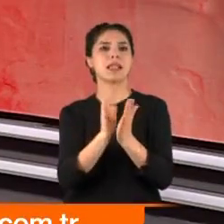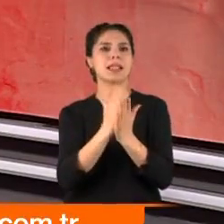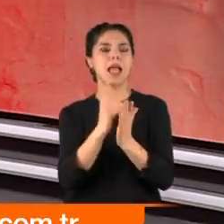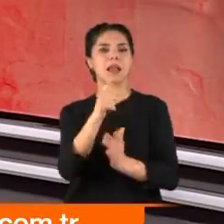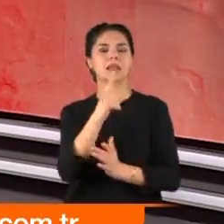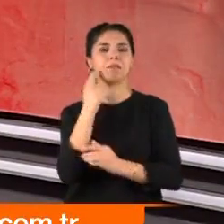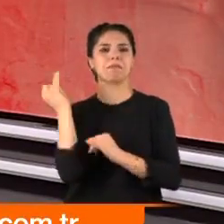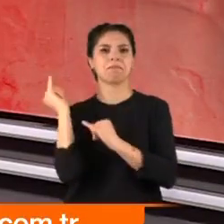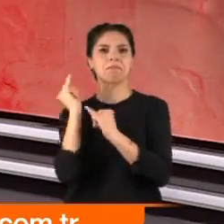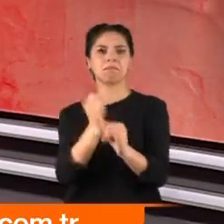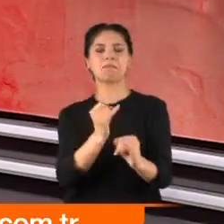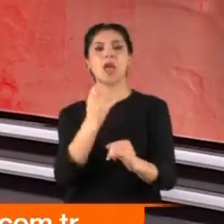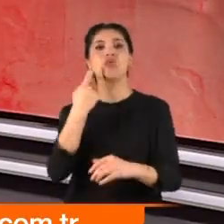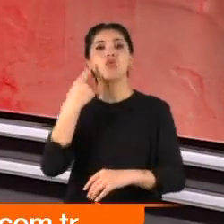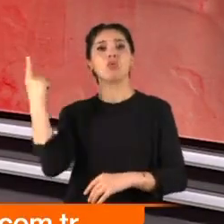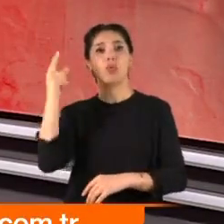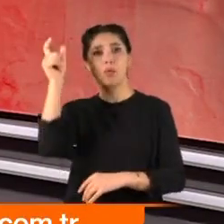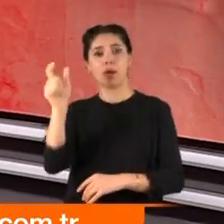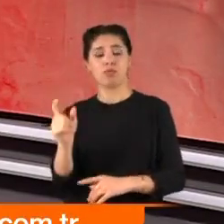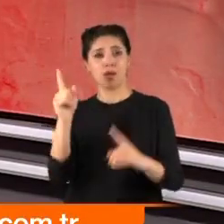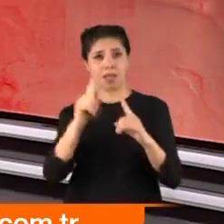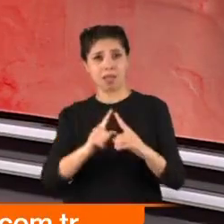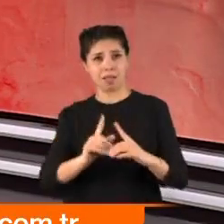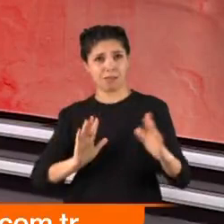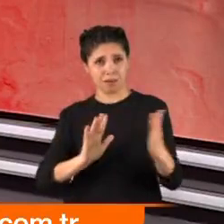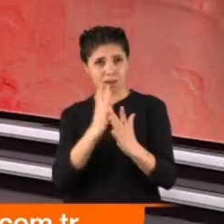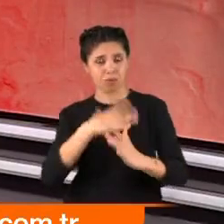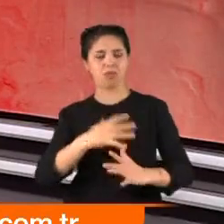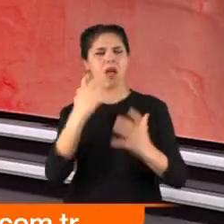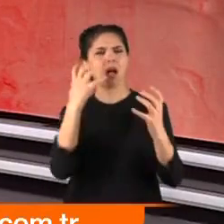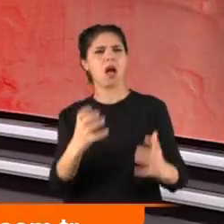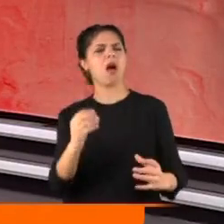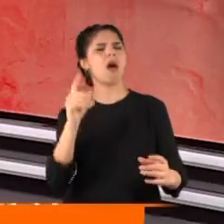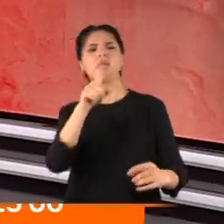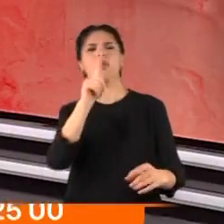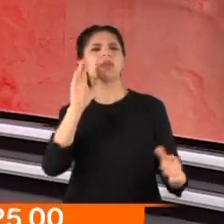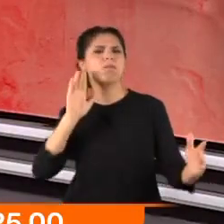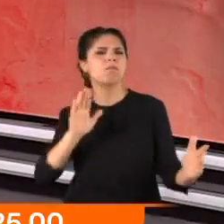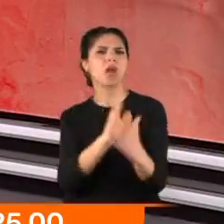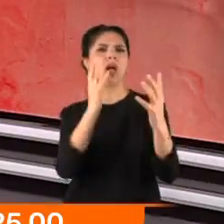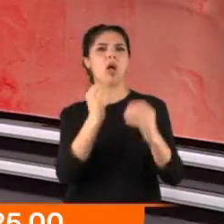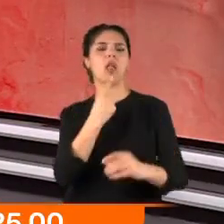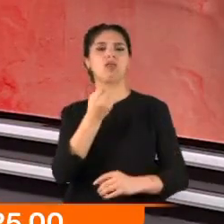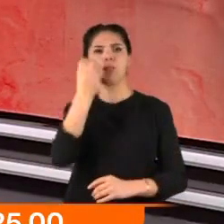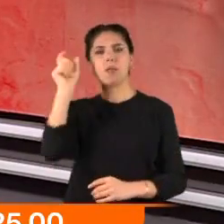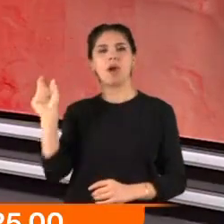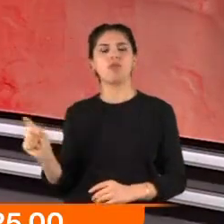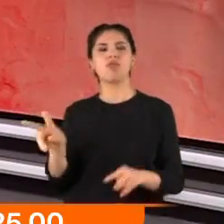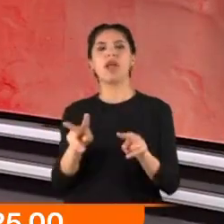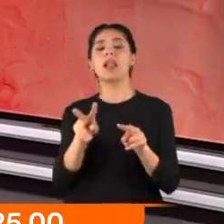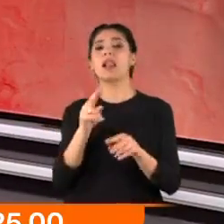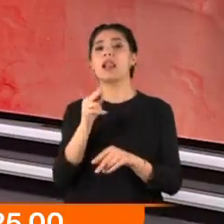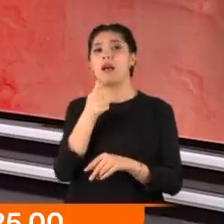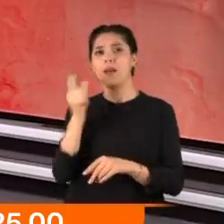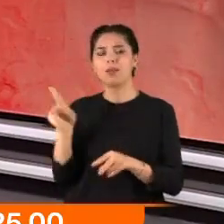de yüklendi. Cumhurbaşkanımıza bedel ödetmeye kalkışanlar ağır sonuçlarına katlanacaktır dedi. Bahçeli, Meral Akşener'in